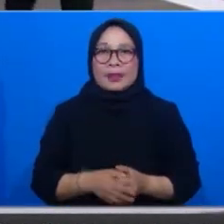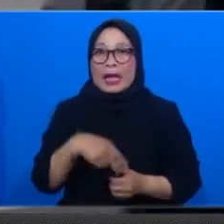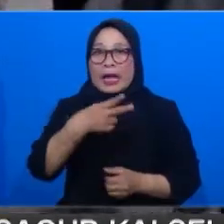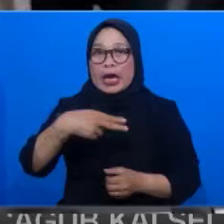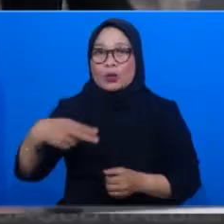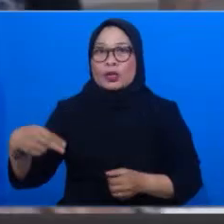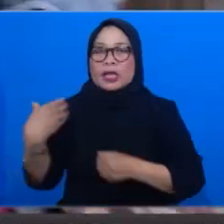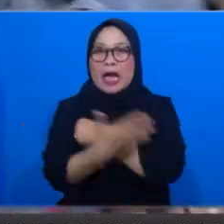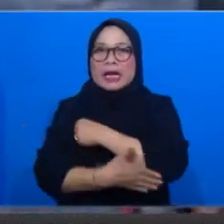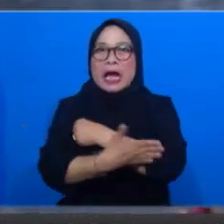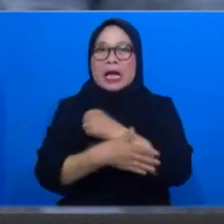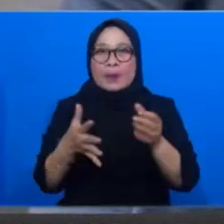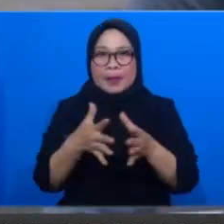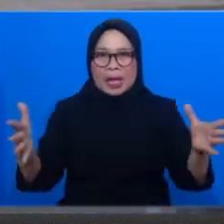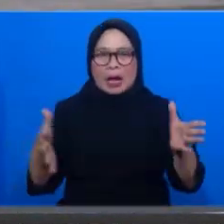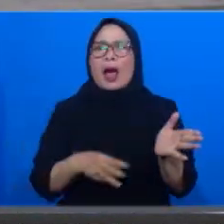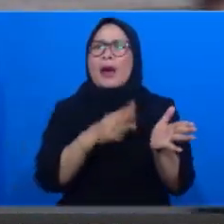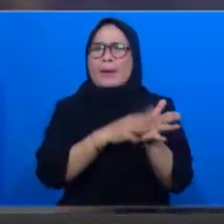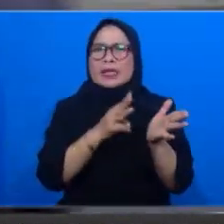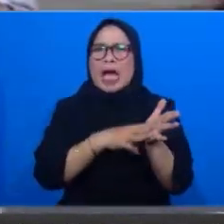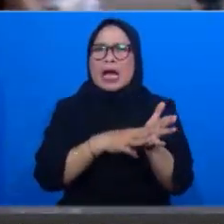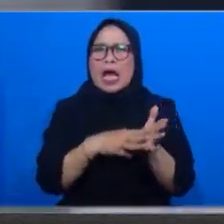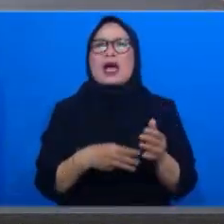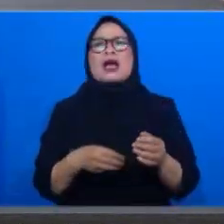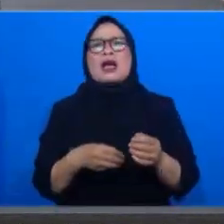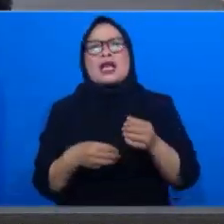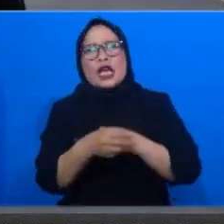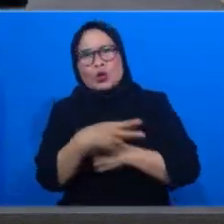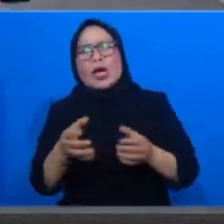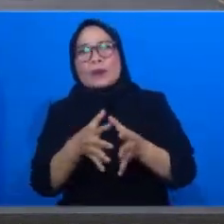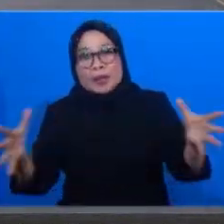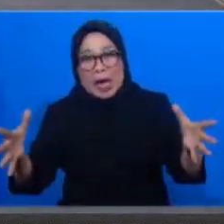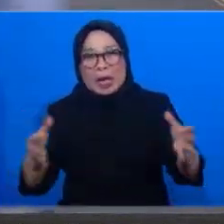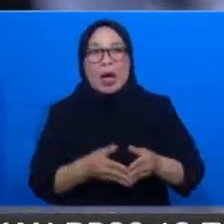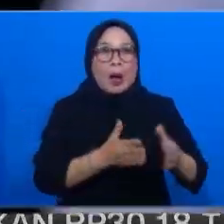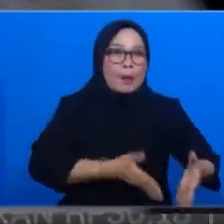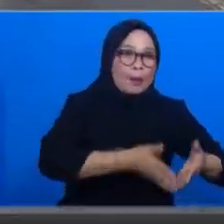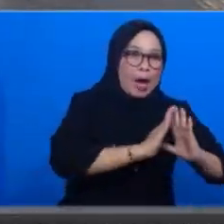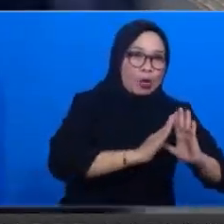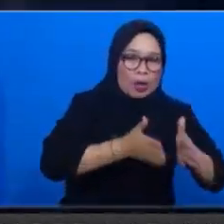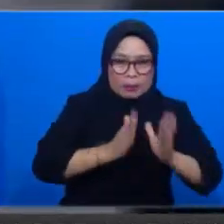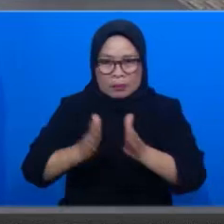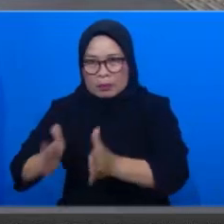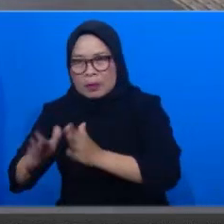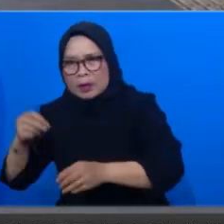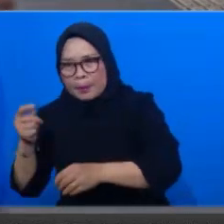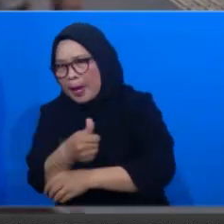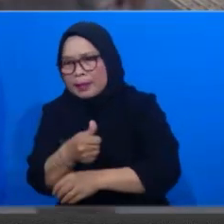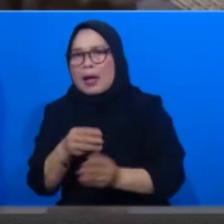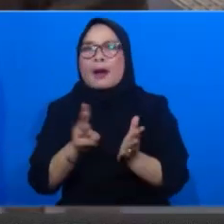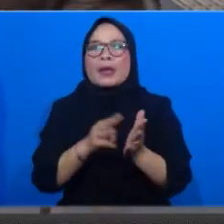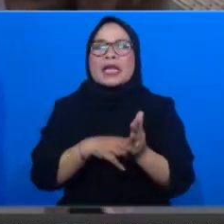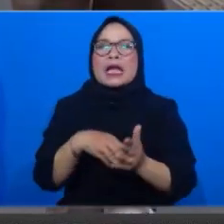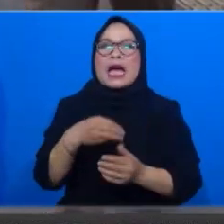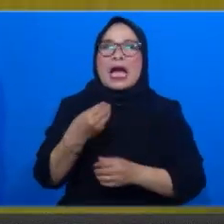Indonesia negara besar. Masalah yang dihadapi negeri ini jugalah besar. Meski pembangunan infrastruktur pesat, masalah ekonomi yang dihadapi negeri ini